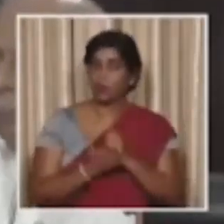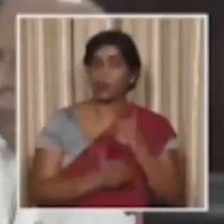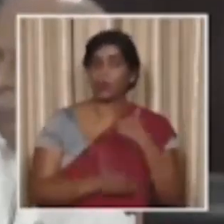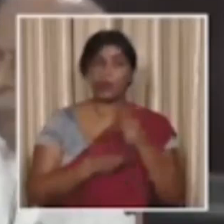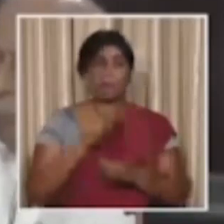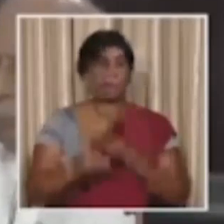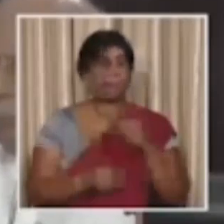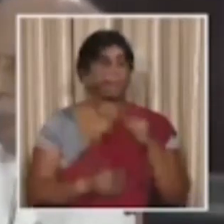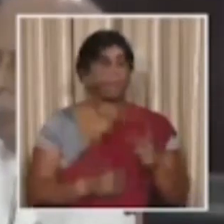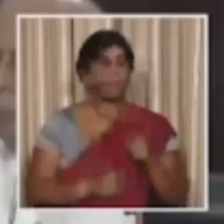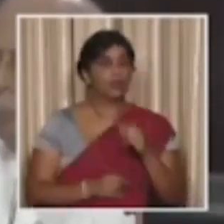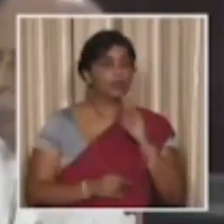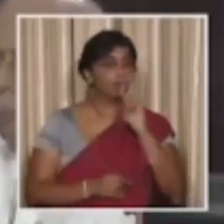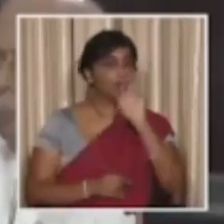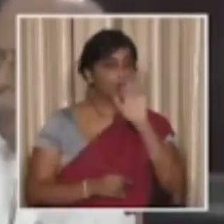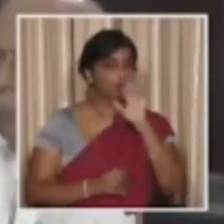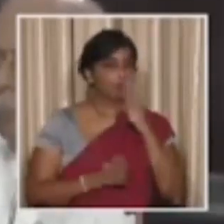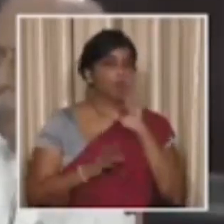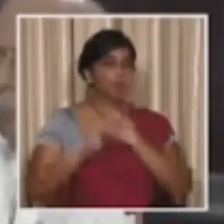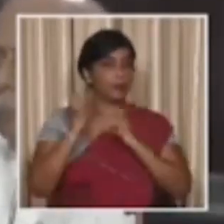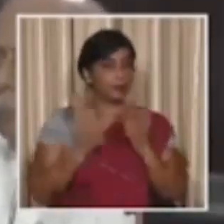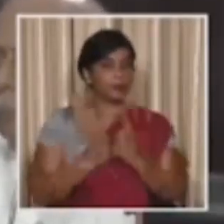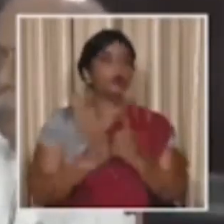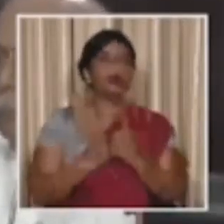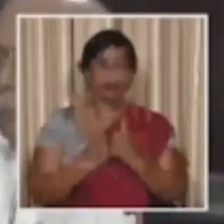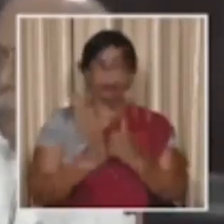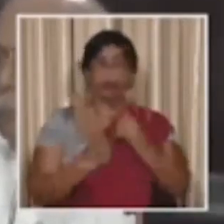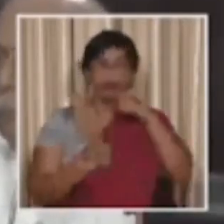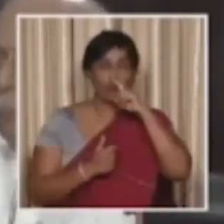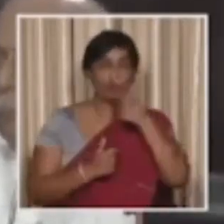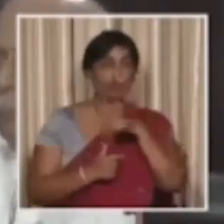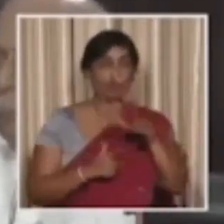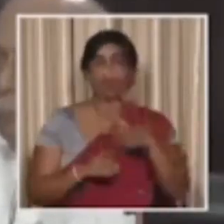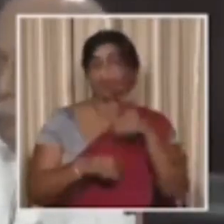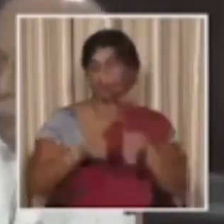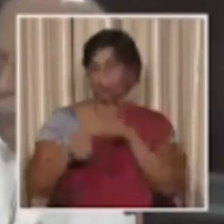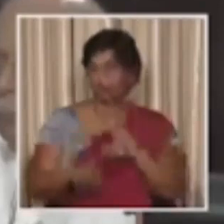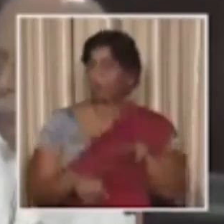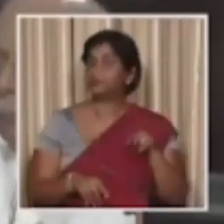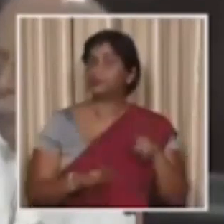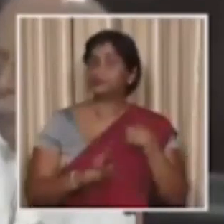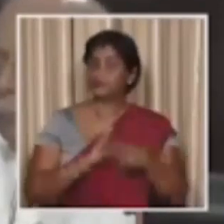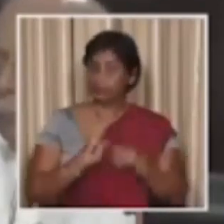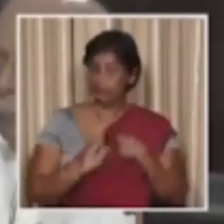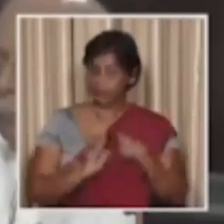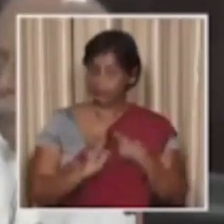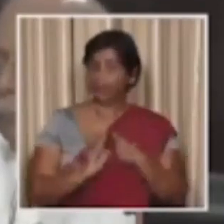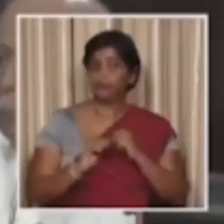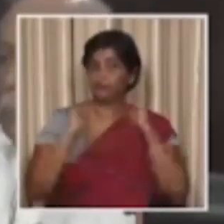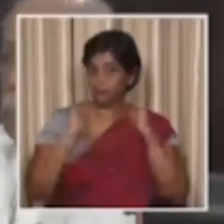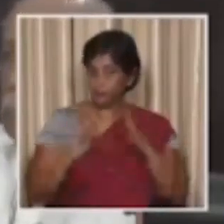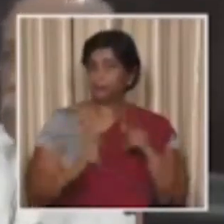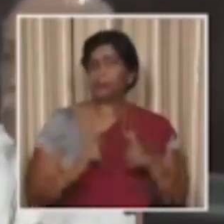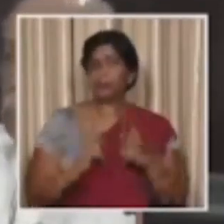මත්ස්‍ය අස්වැන්නෙන් 29%ක් ලැබෙන්නේ මිරිදිය ධීවර හා ජල ජීවි වගා අංශ මගින් ශ්‍රී ලංකාවේ